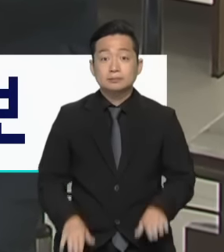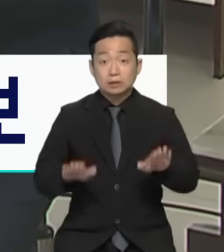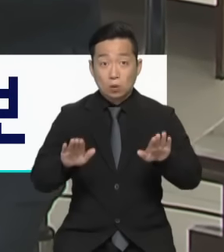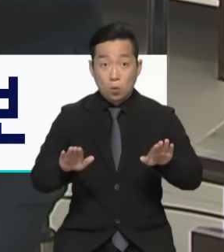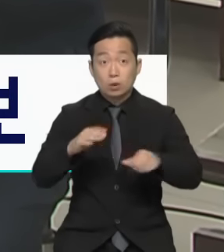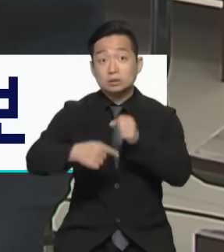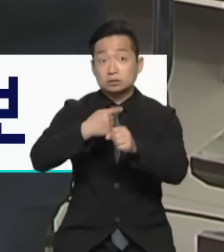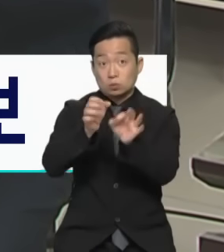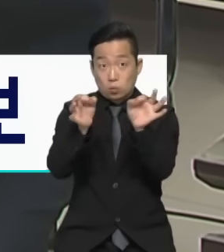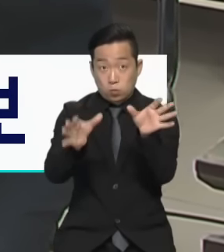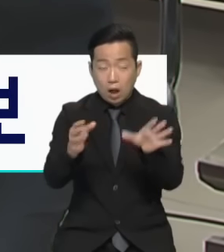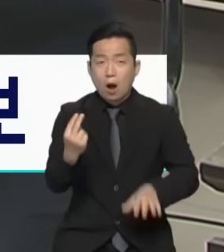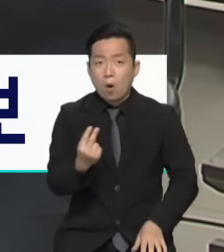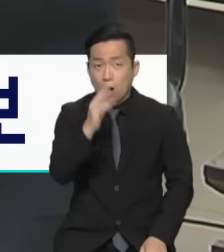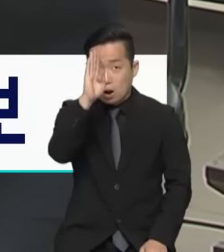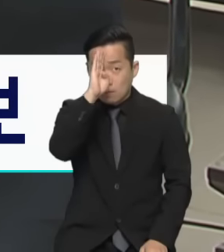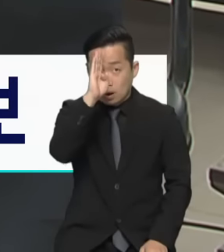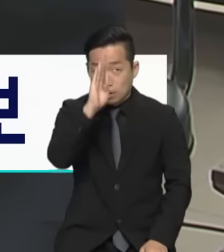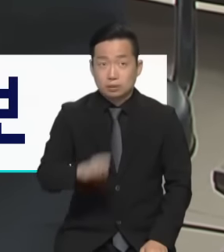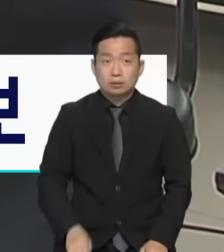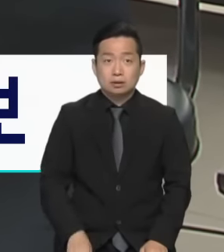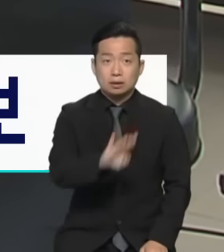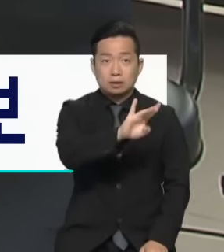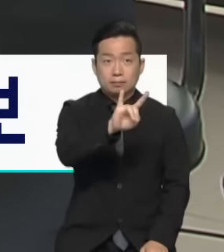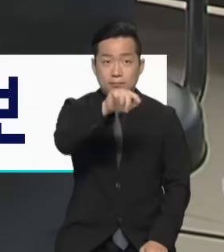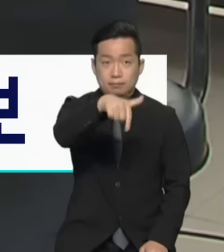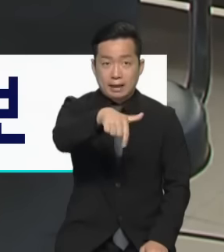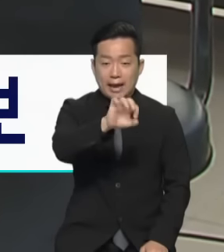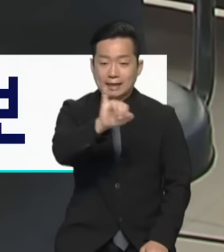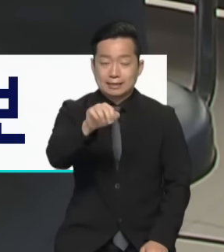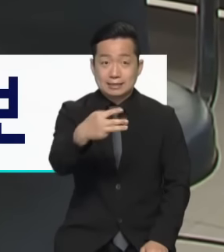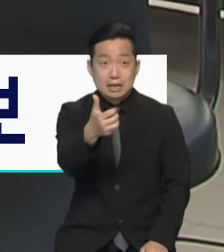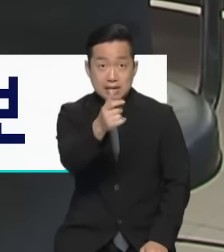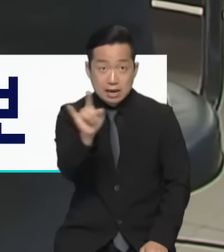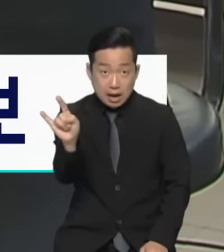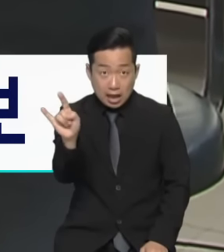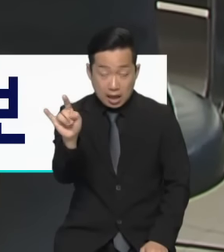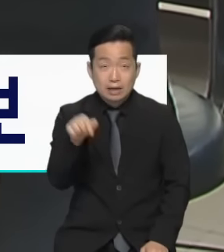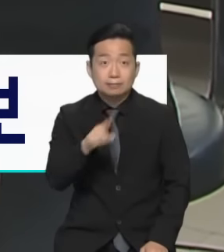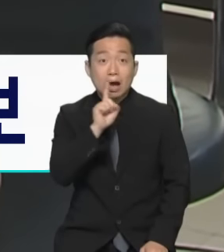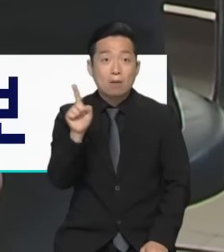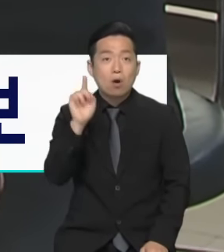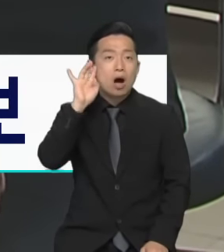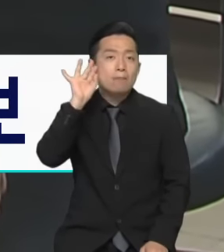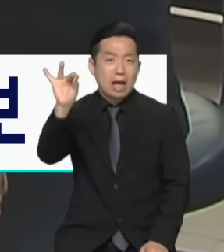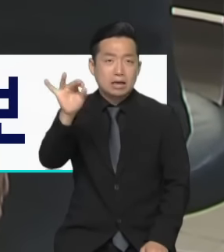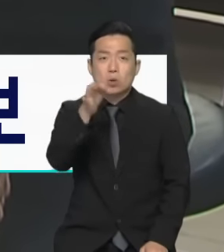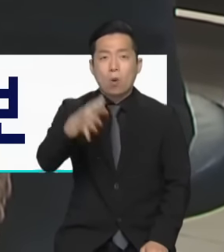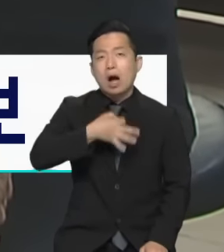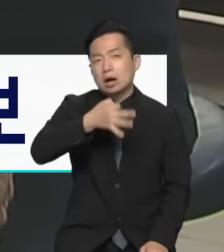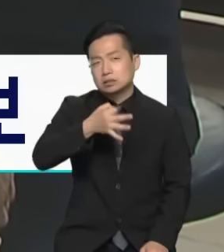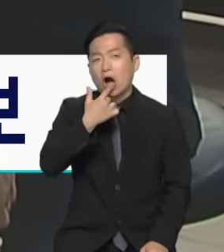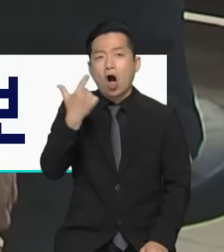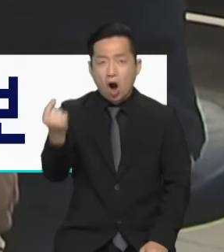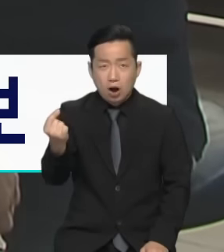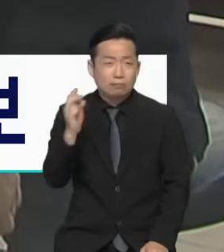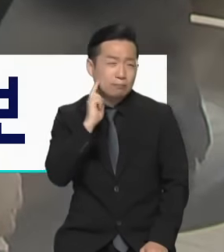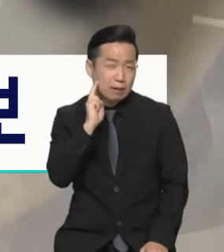올 들어 호흡기 감염병 백일해 환자가 크게 늘고 있습니다. 100일 동안 기침을 할 정도로 증상이